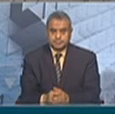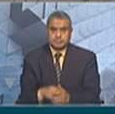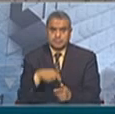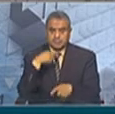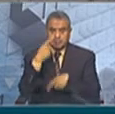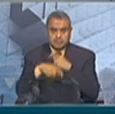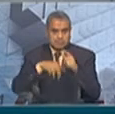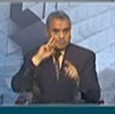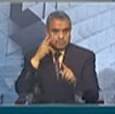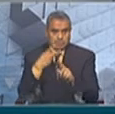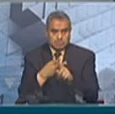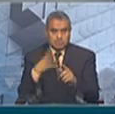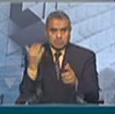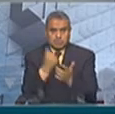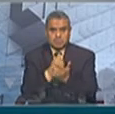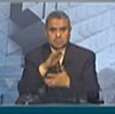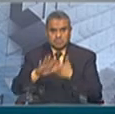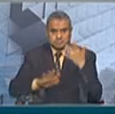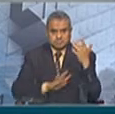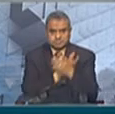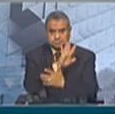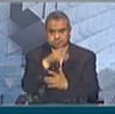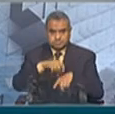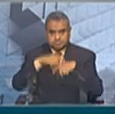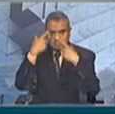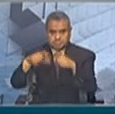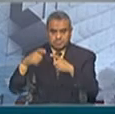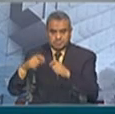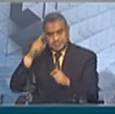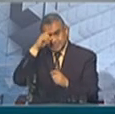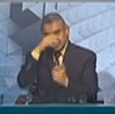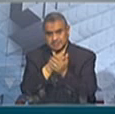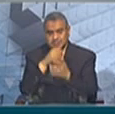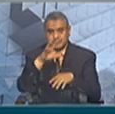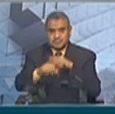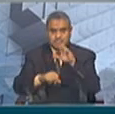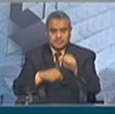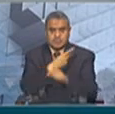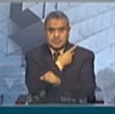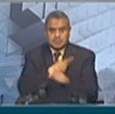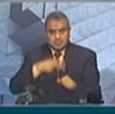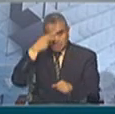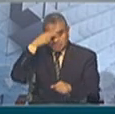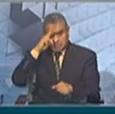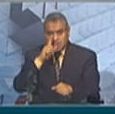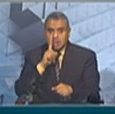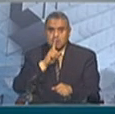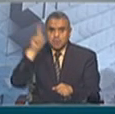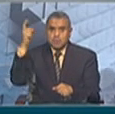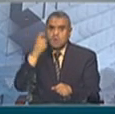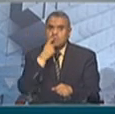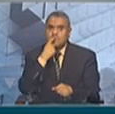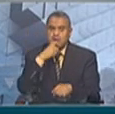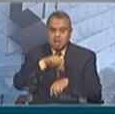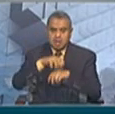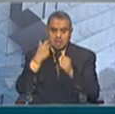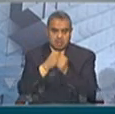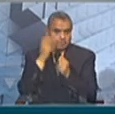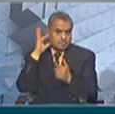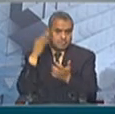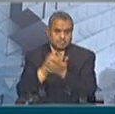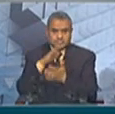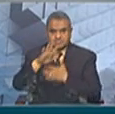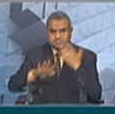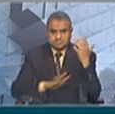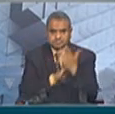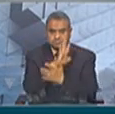بات المشهد الذي يخيم على المناطق التي تخضع لسيطرة ما يعرف بحكومة الوفاق في ليبيا أشبه